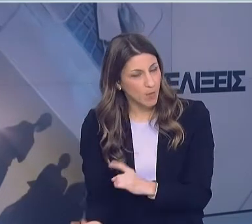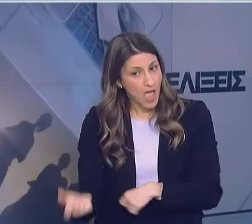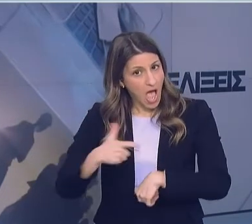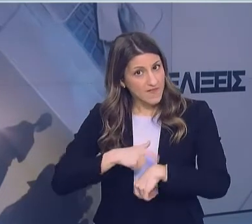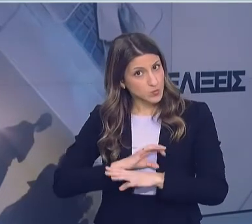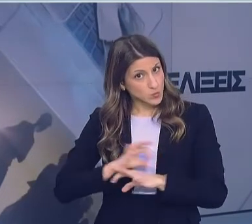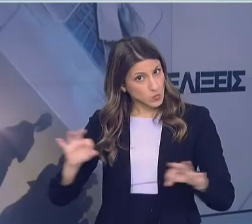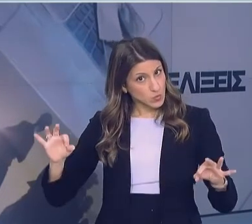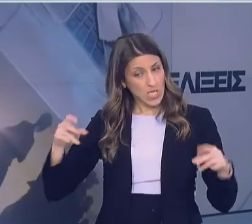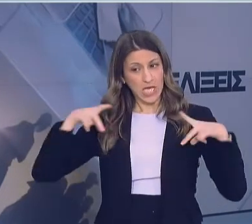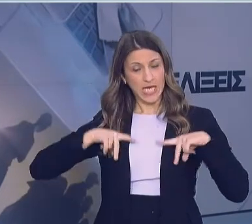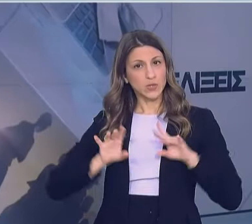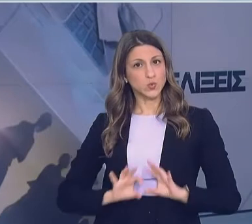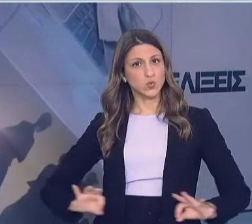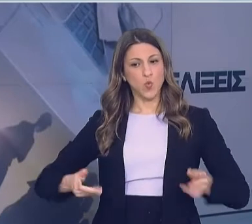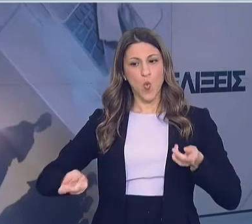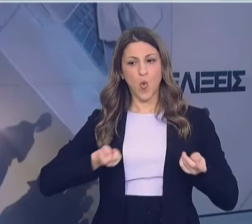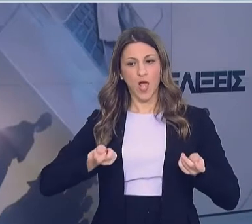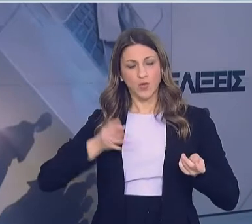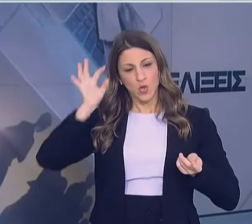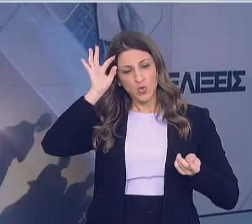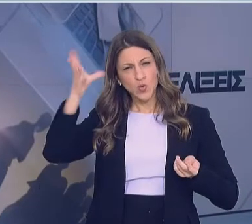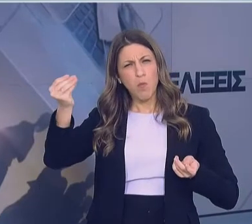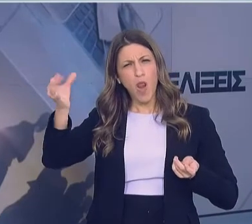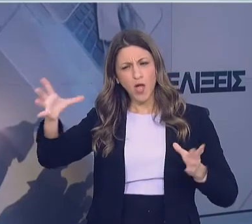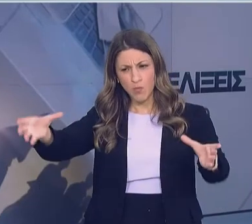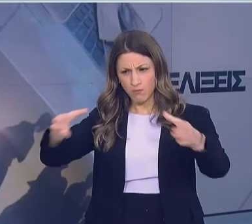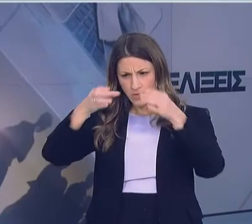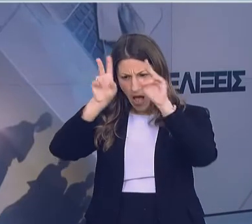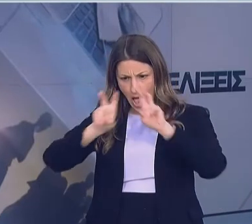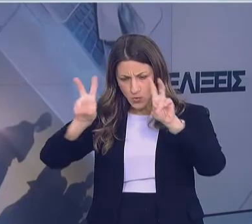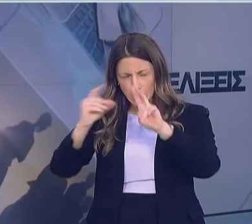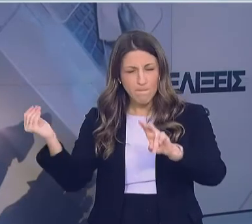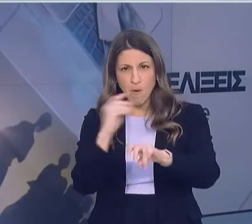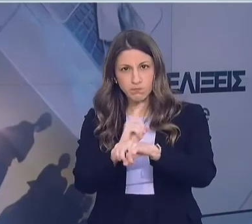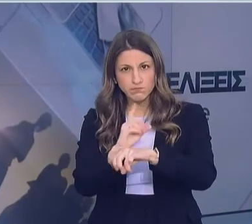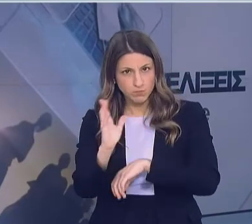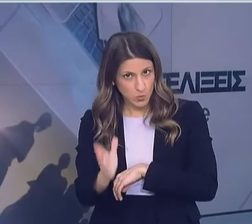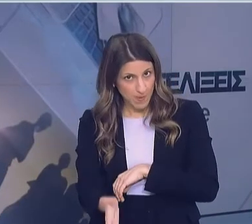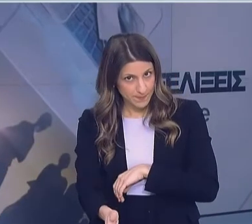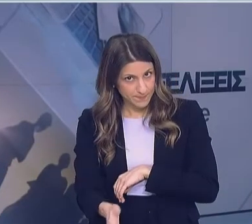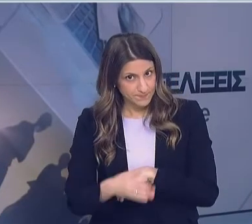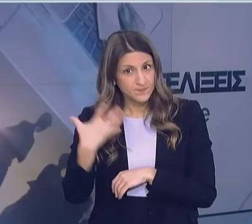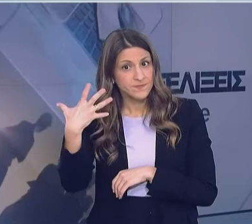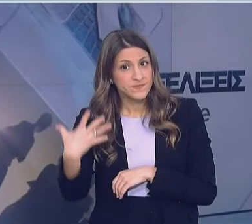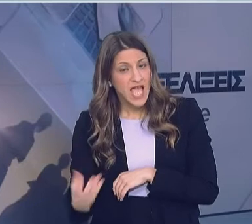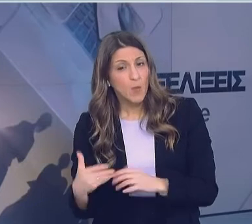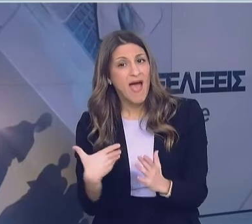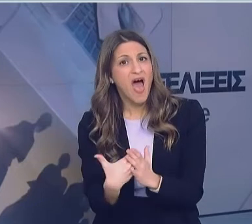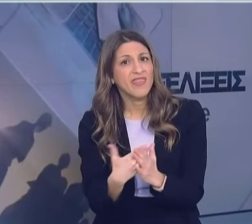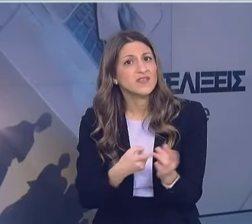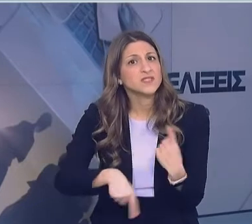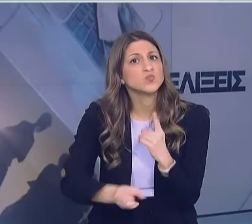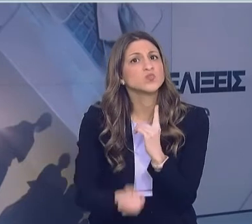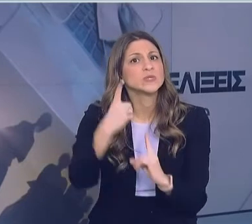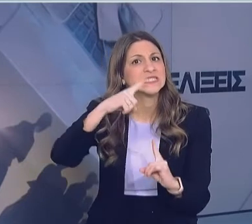περισσότερες δυνατότητες για να διεξάγει μαζικούς ελέγχους, ειδικά σε κλειστές ομάδες όπως τα κέντρα μεταναστών? Έχουν δοθεί άδειες κυκλοφορίας